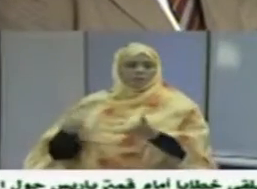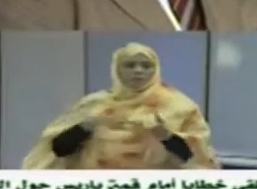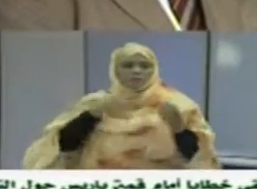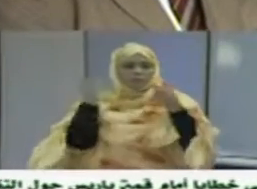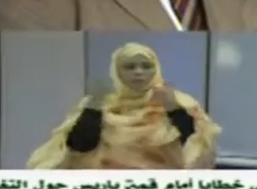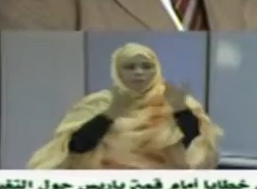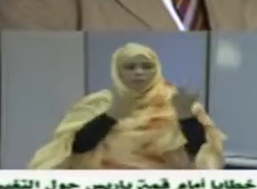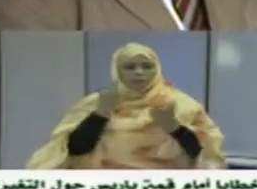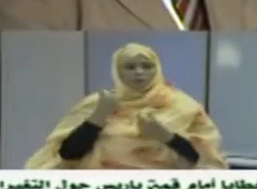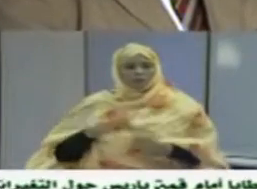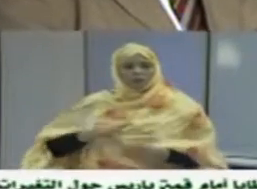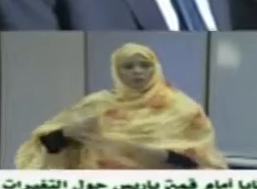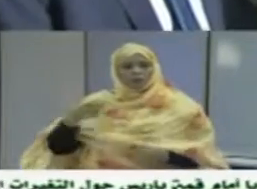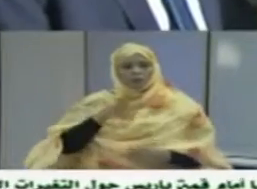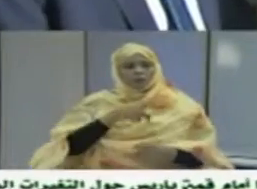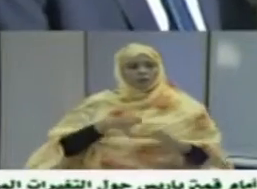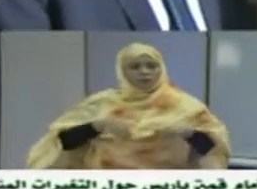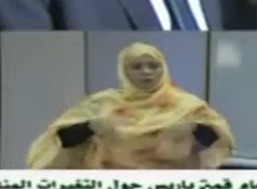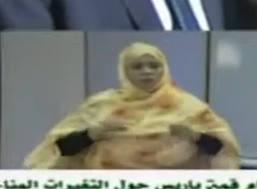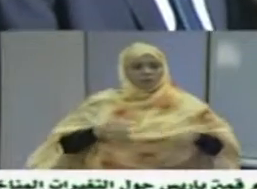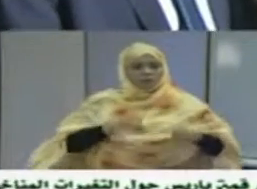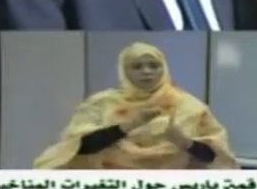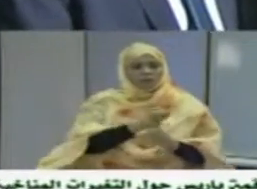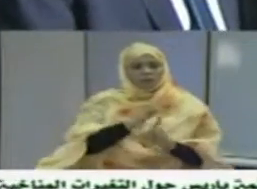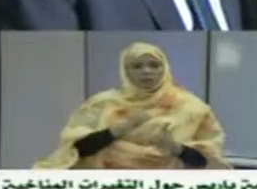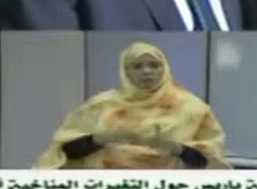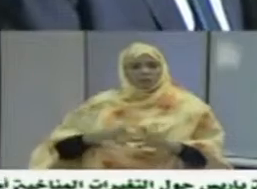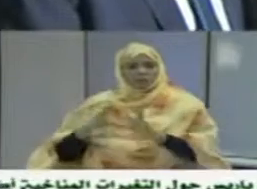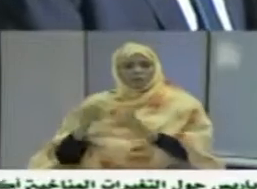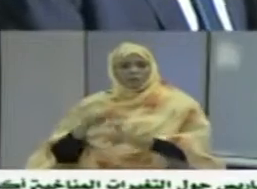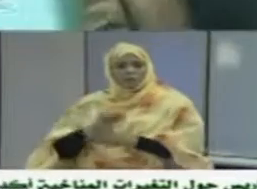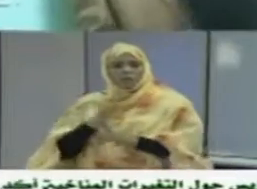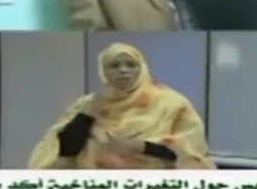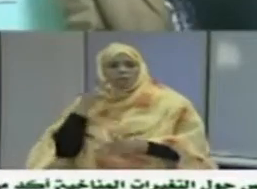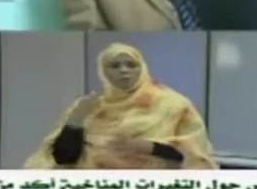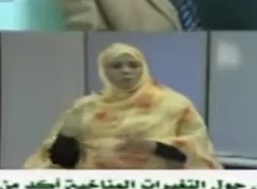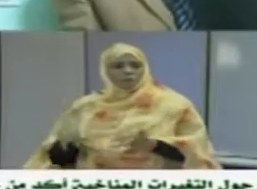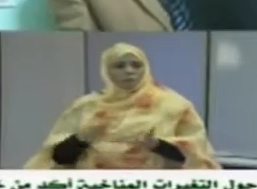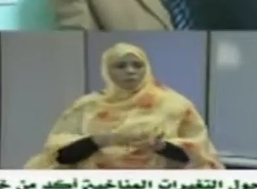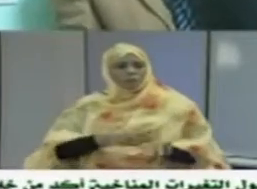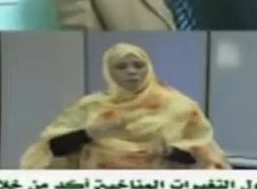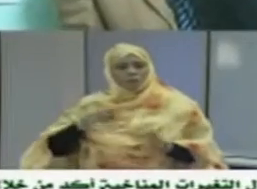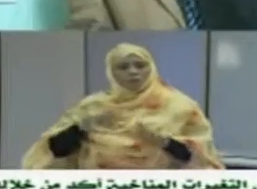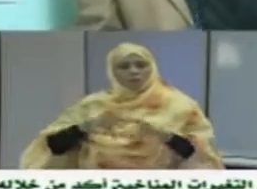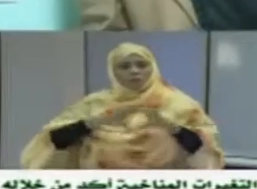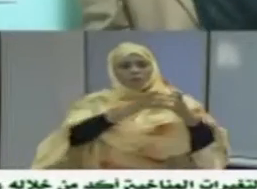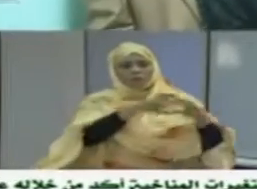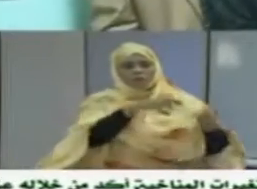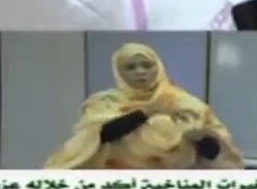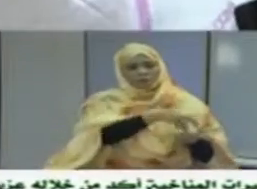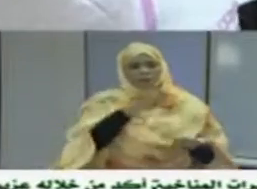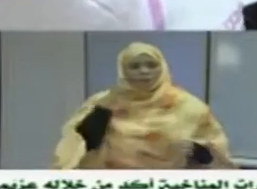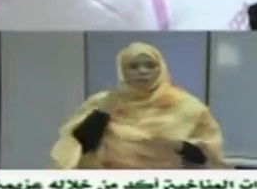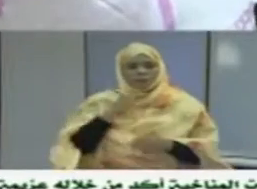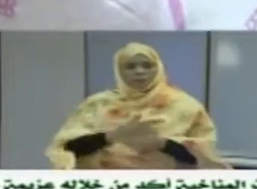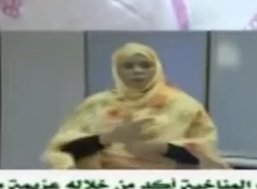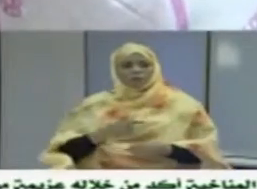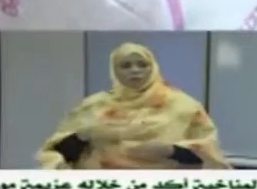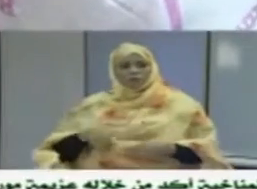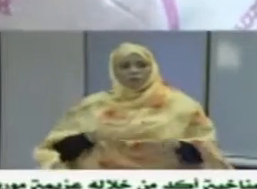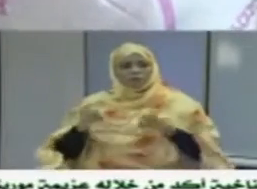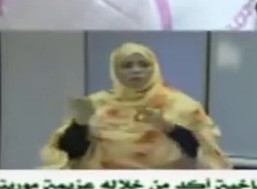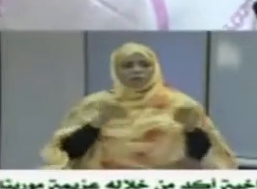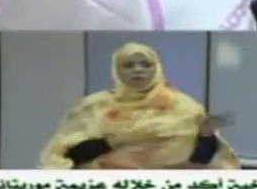واطلاع لمختلف الإدارات التابعة لقطاعه. شملت الزيارات مكاتب المفوض المساعد